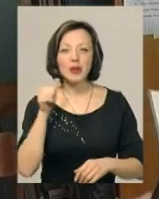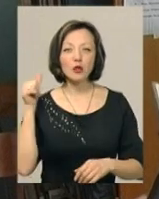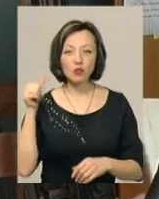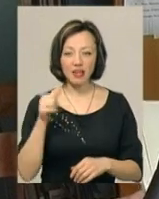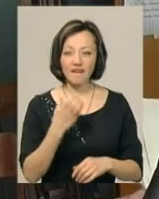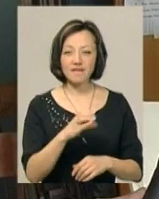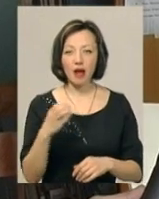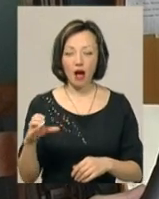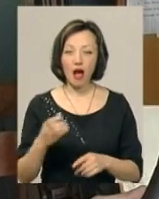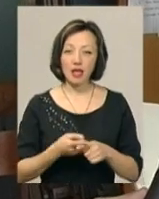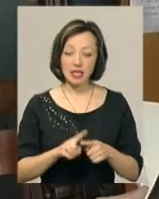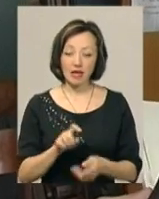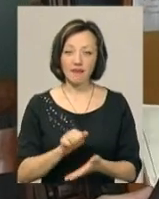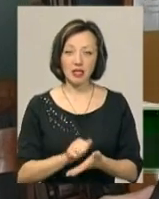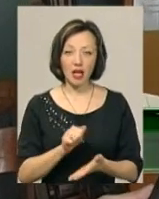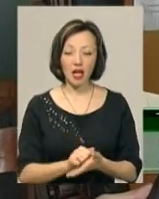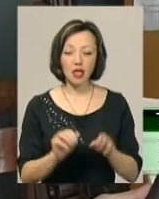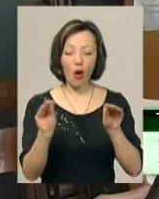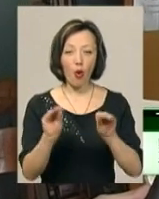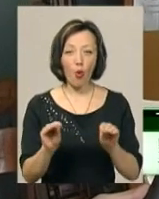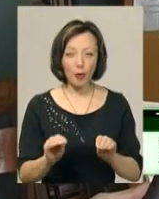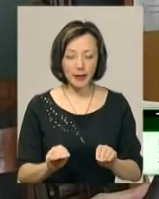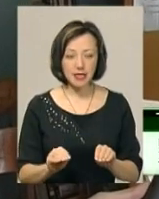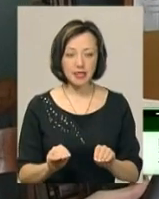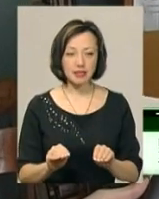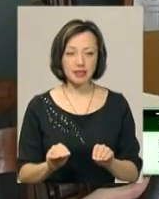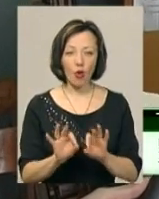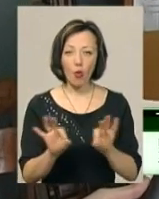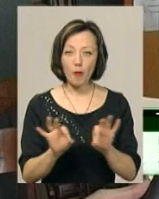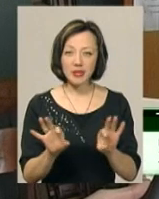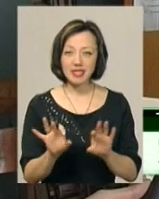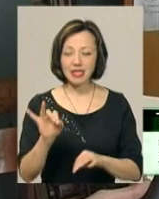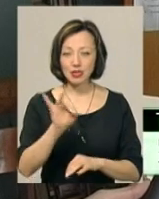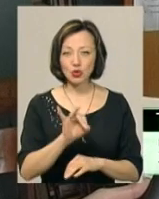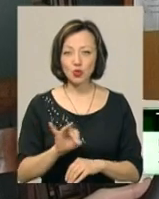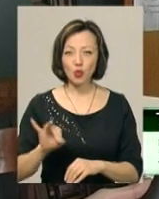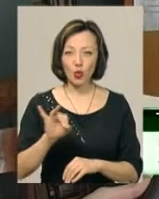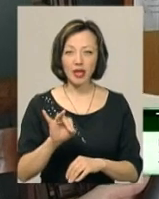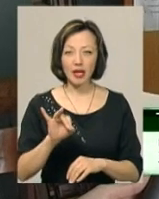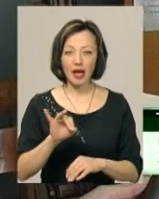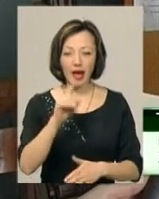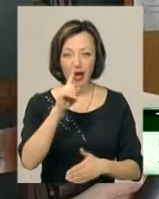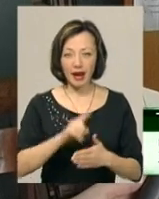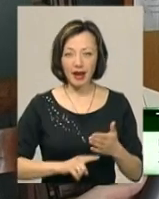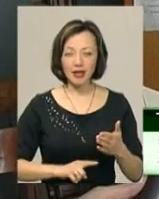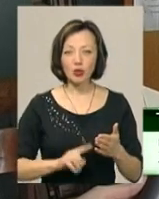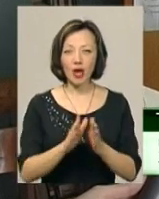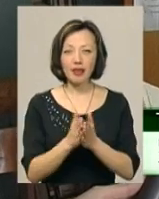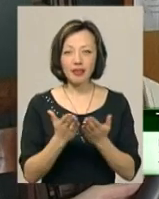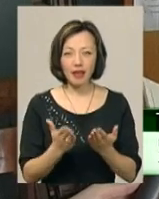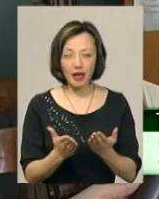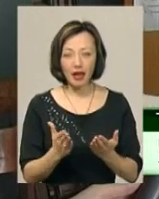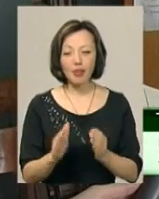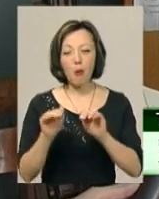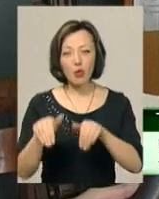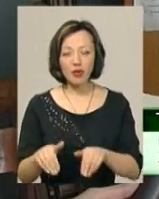видання представляє собою опис історії релігійної книги на Поділлі. Яким